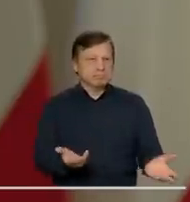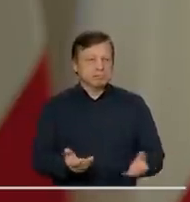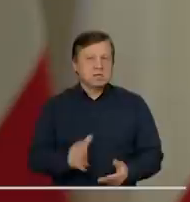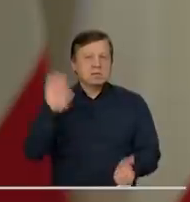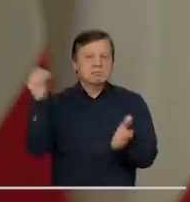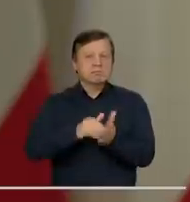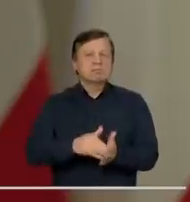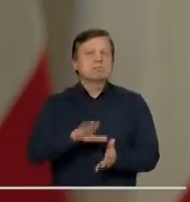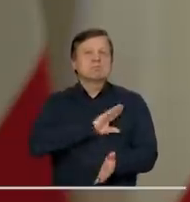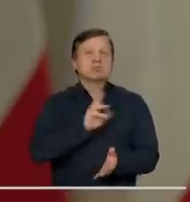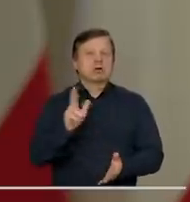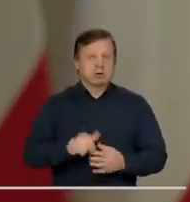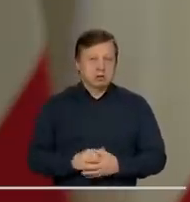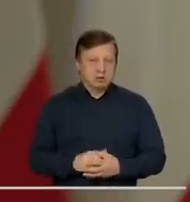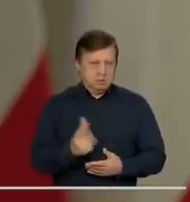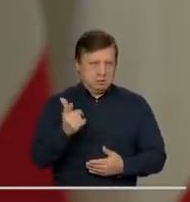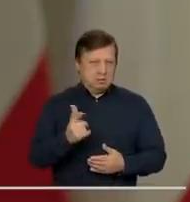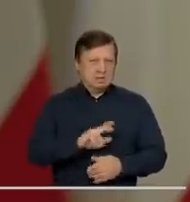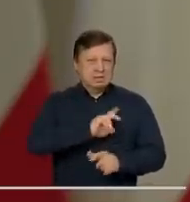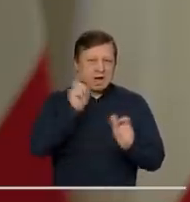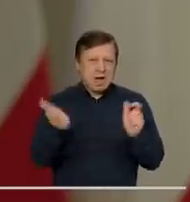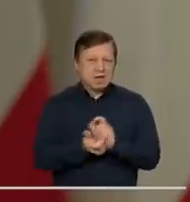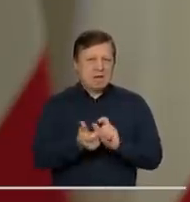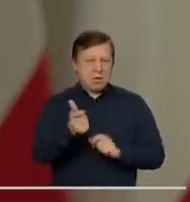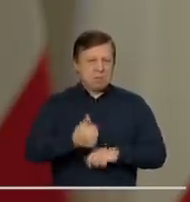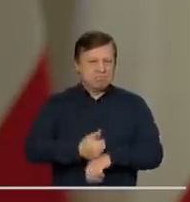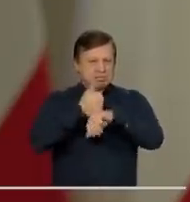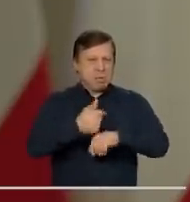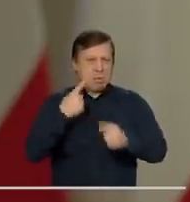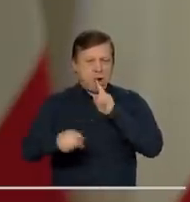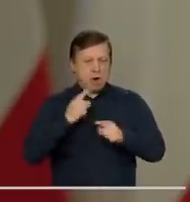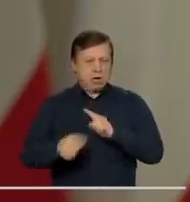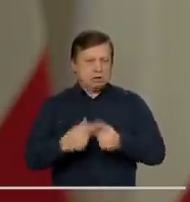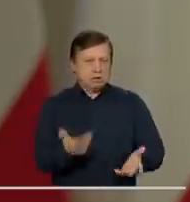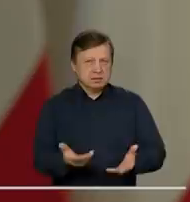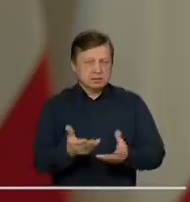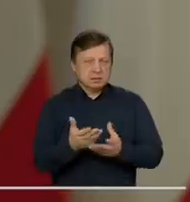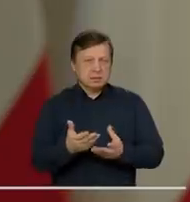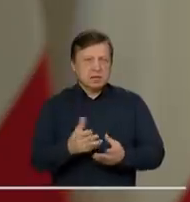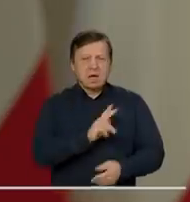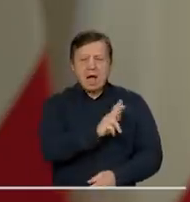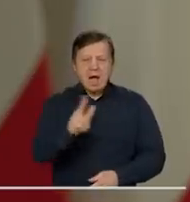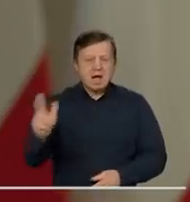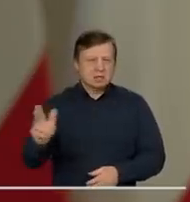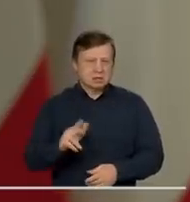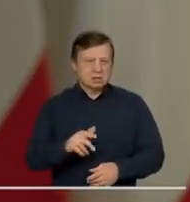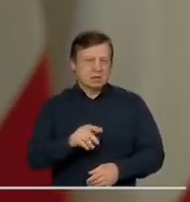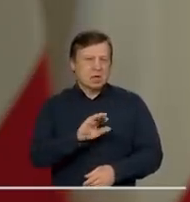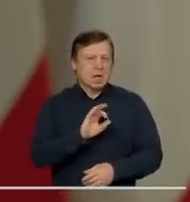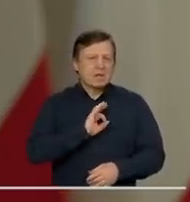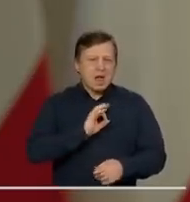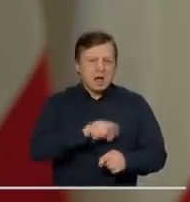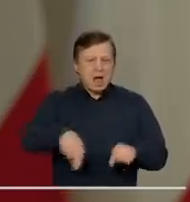katastrofie zginęli przecież przedstawiciele całej klasy politycznej. Każdy uczestnik tej delegacji, bez względu na